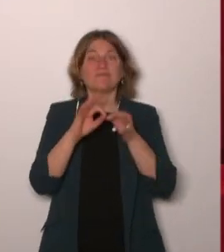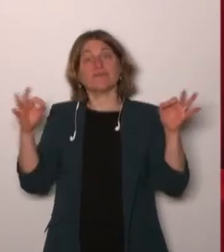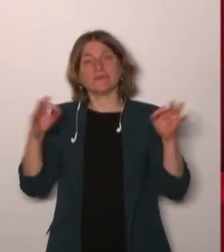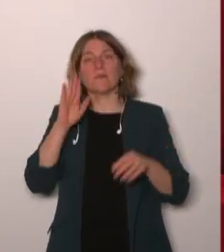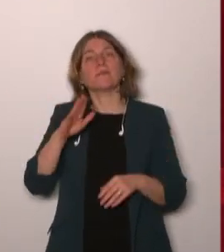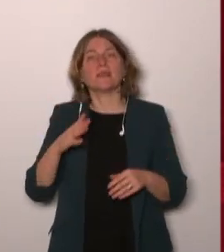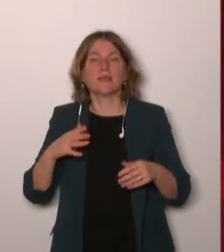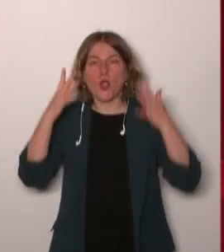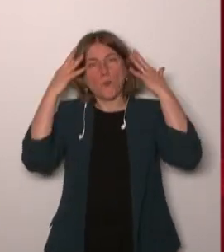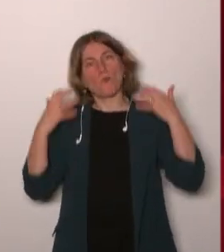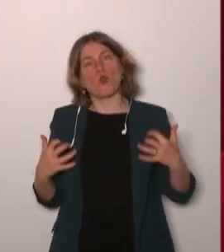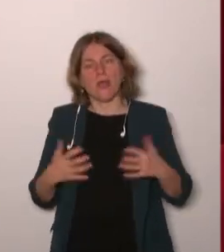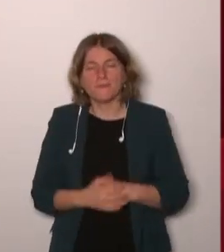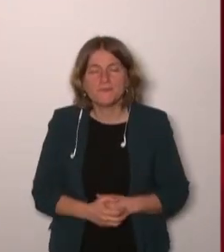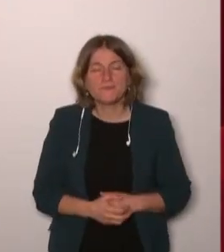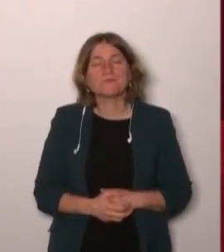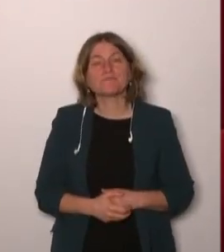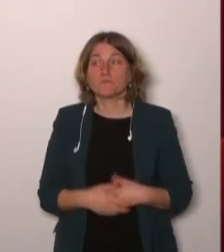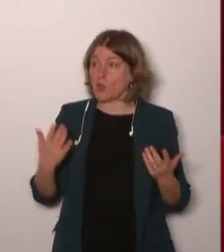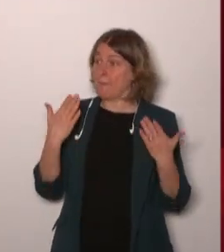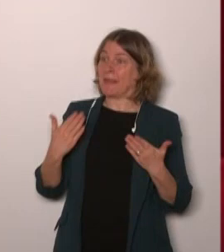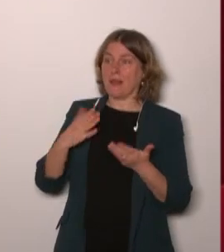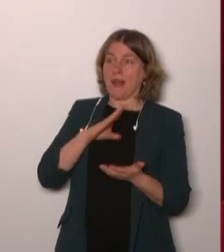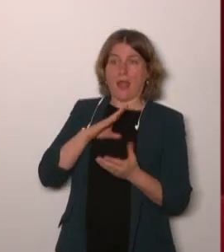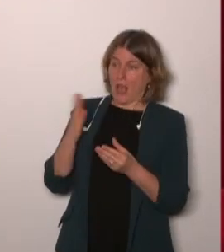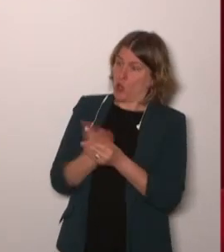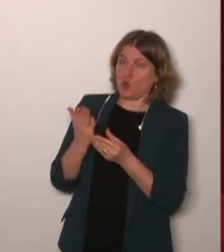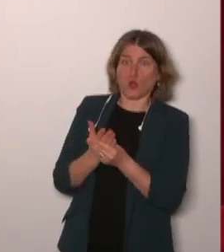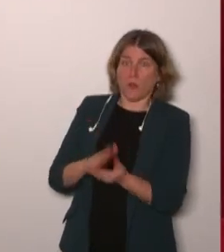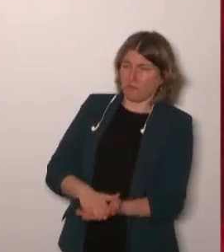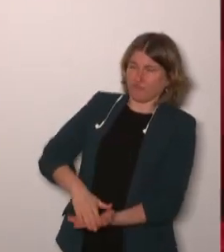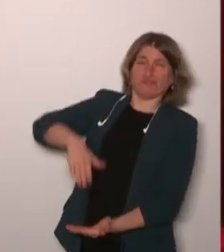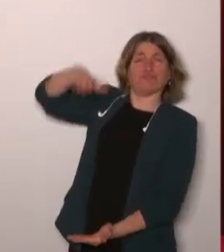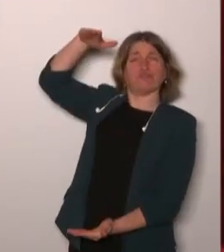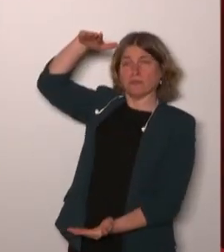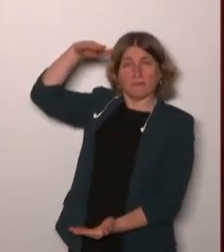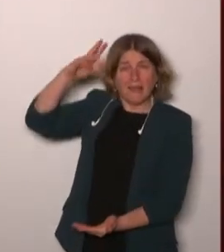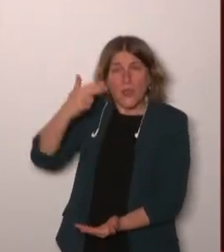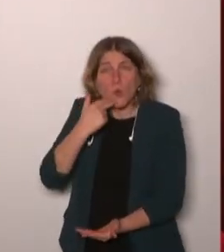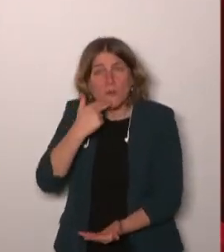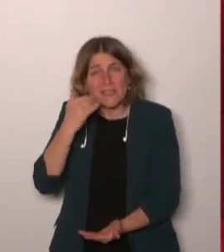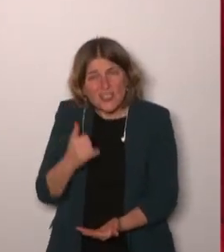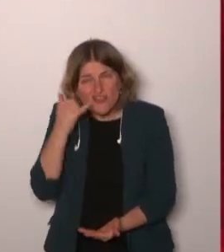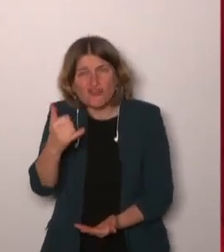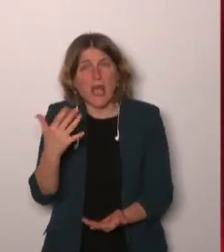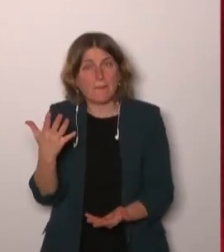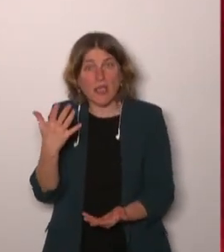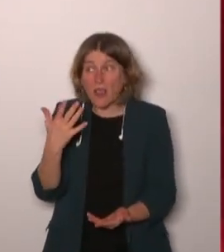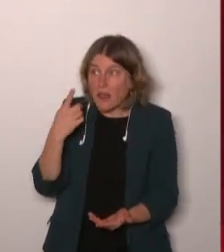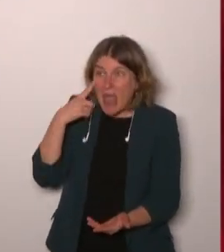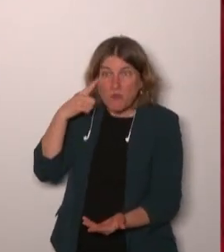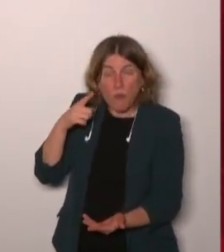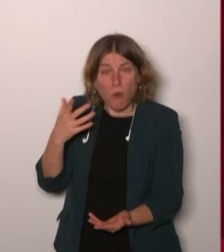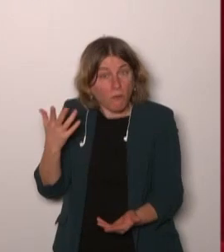c'est à dire qu'on a des documents monstrueux et dont personne ne sait se servir et dont personne n l'usage et je crois que si on